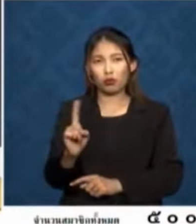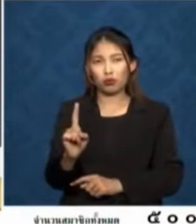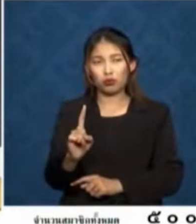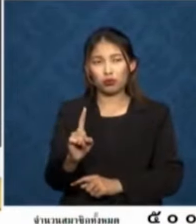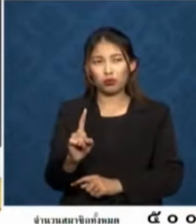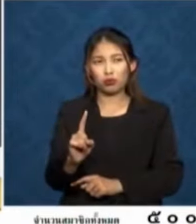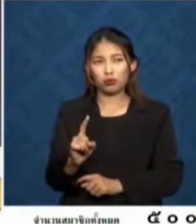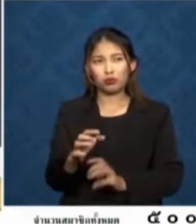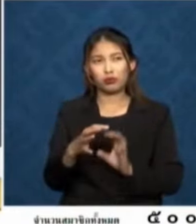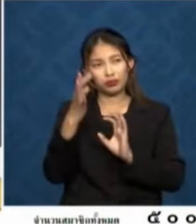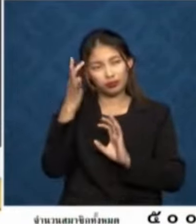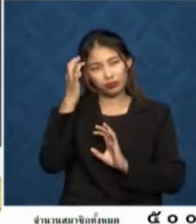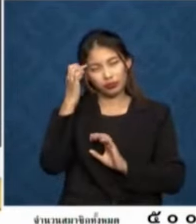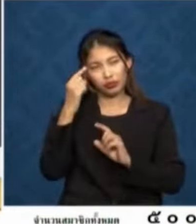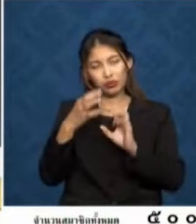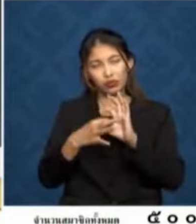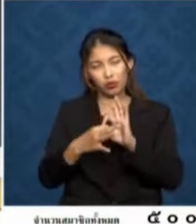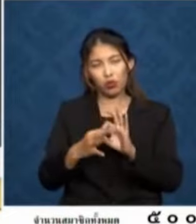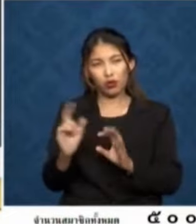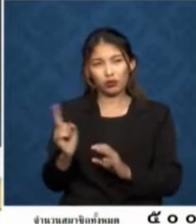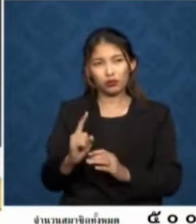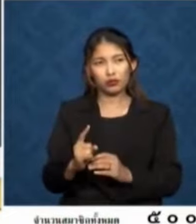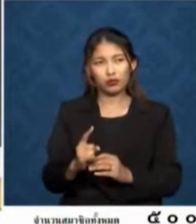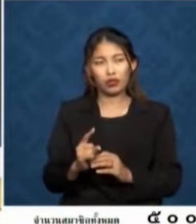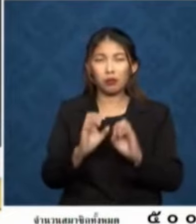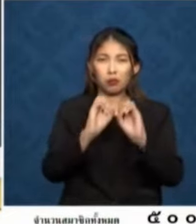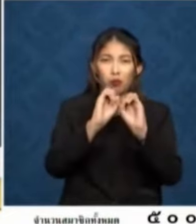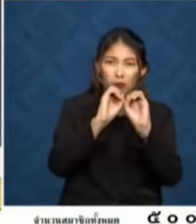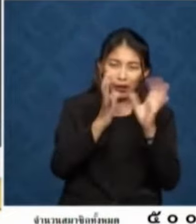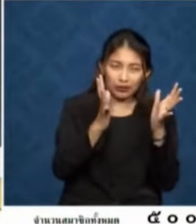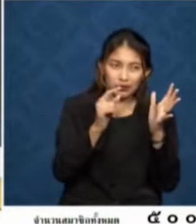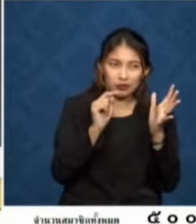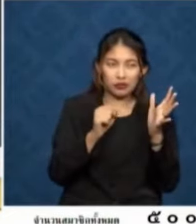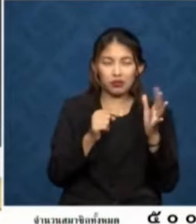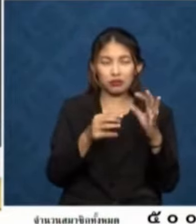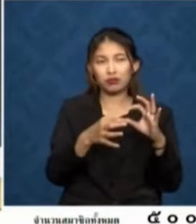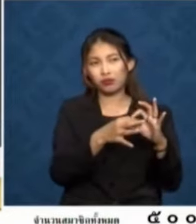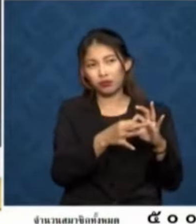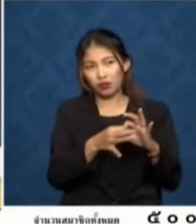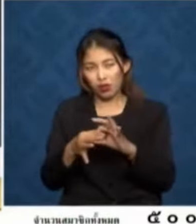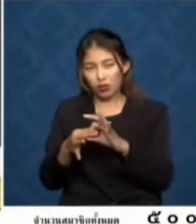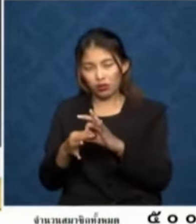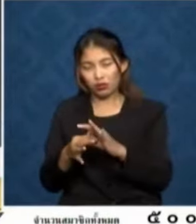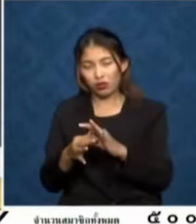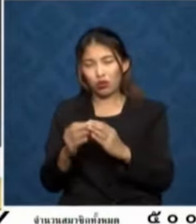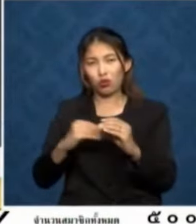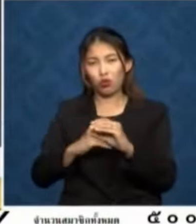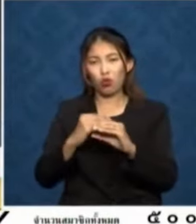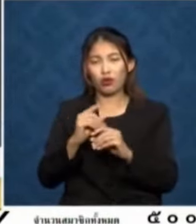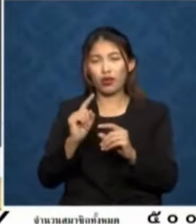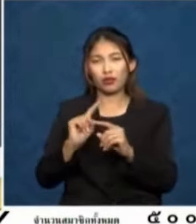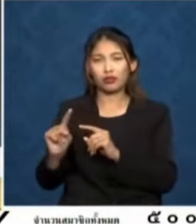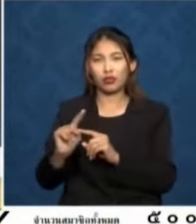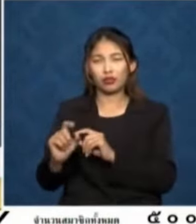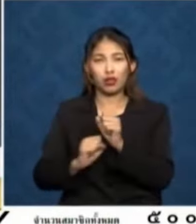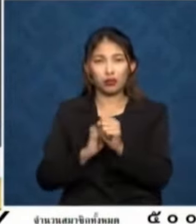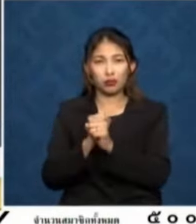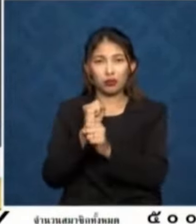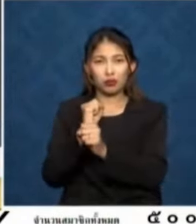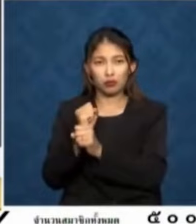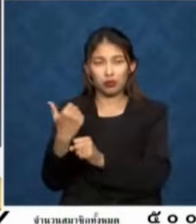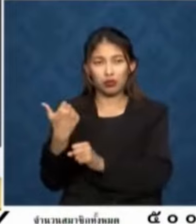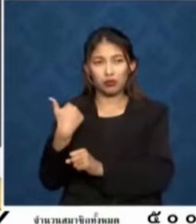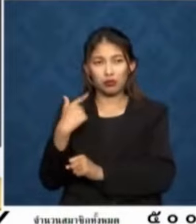ความห่วงกังวลในเรื่องของความโปร่งใสความต่อเนื่องของโครงการในแต่ละปีนะคะแล้วก็รวม